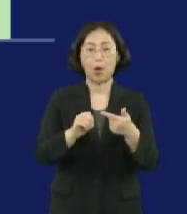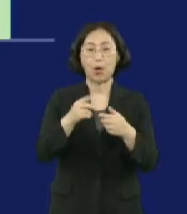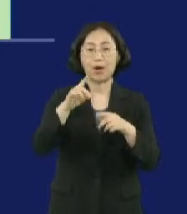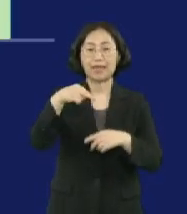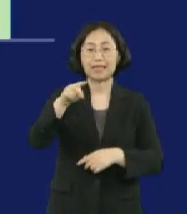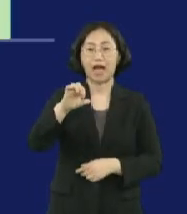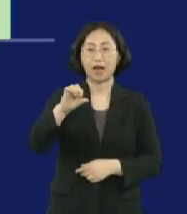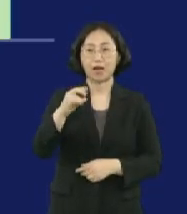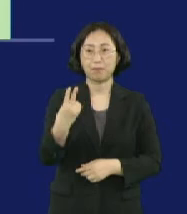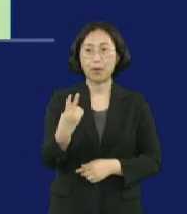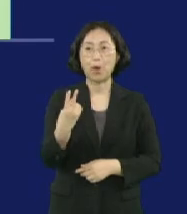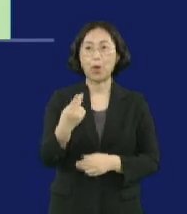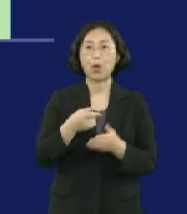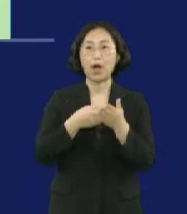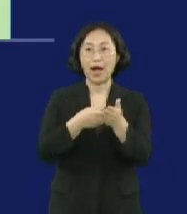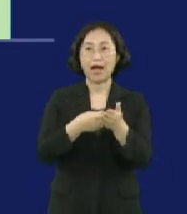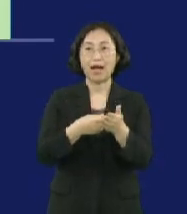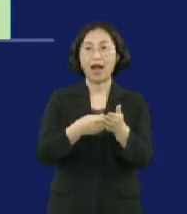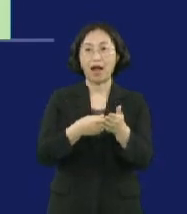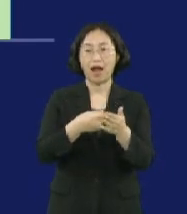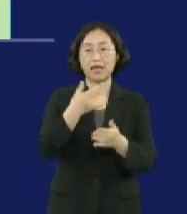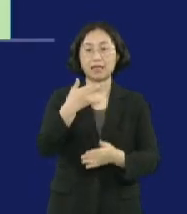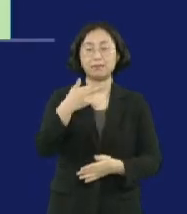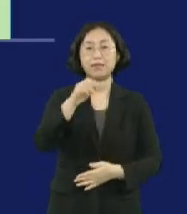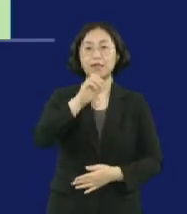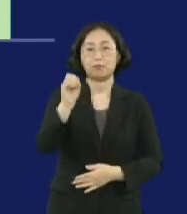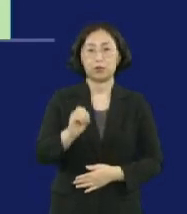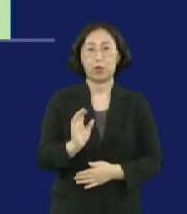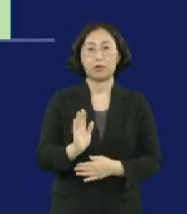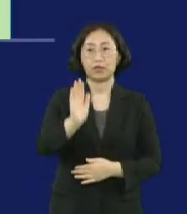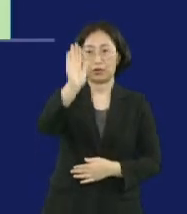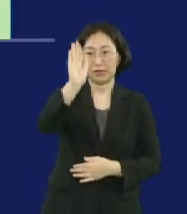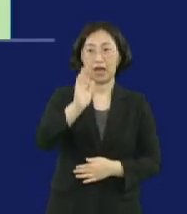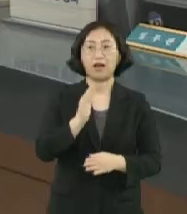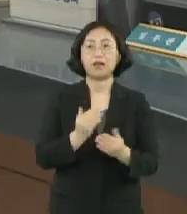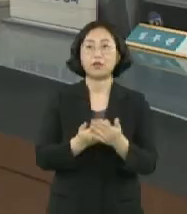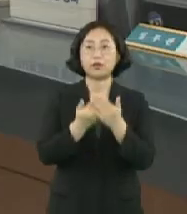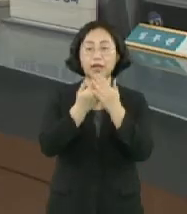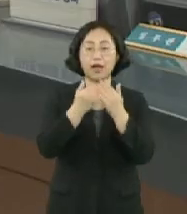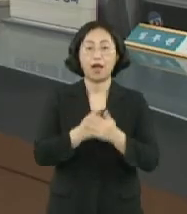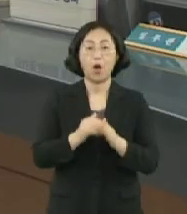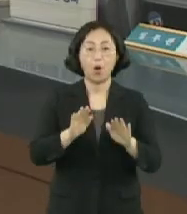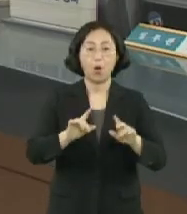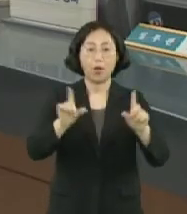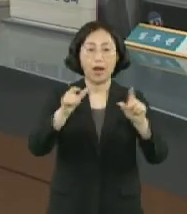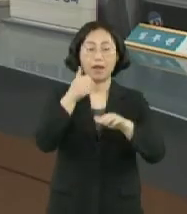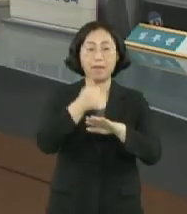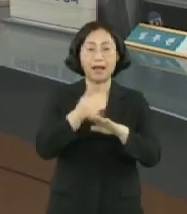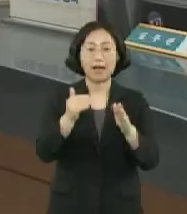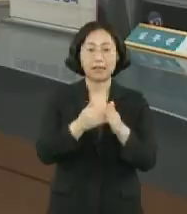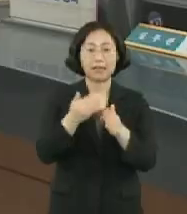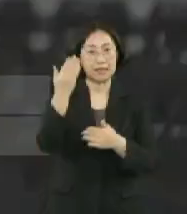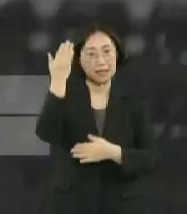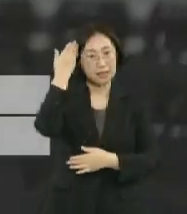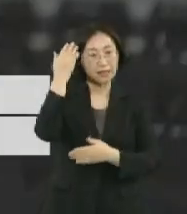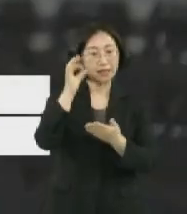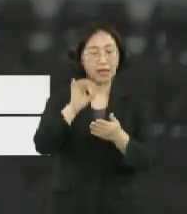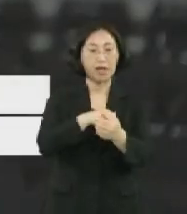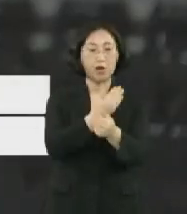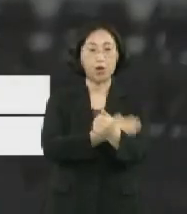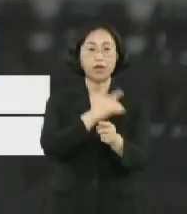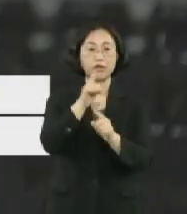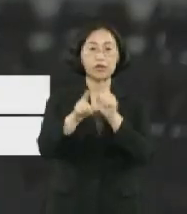상표가 17%가 넘는 가파른 성장세를 나타냈습니다. 올해 말까지 지식재산권 출원 건수가